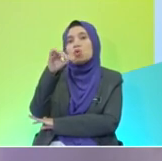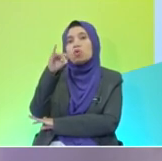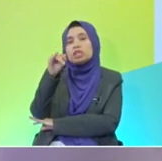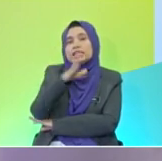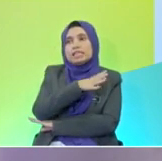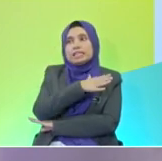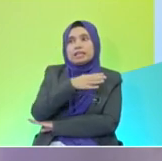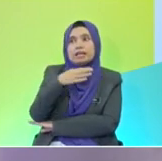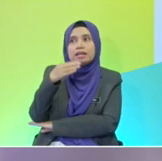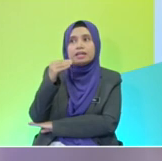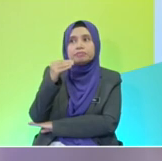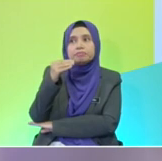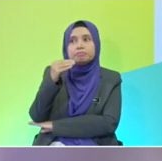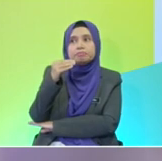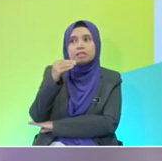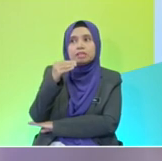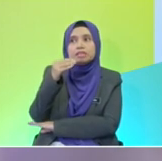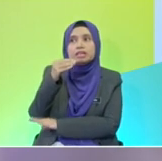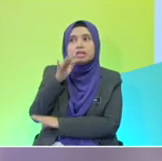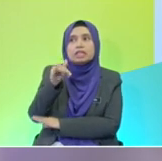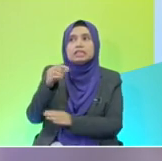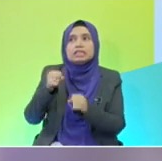mengecas Oke ataupun